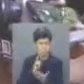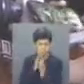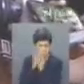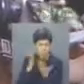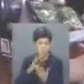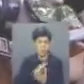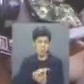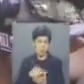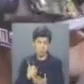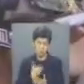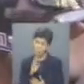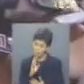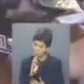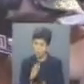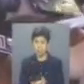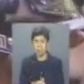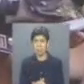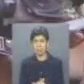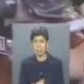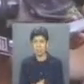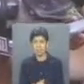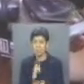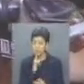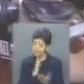มิ่นเมต่อการที่จะ